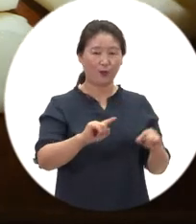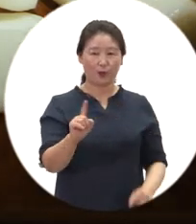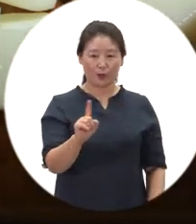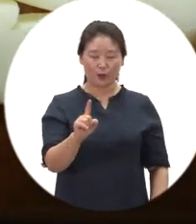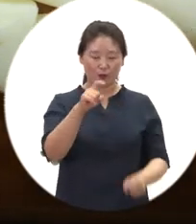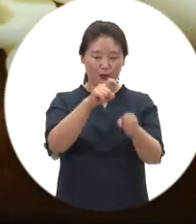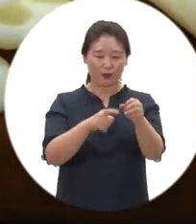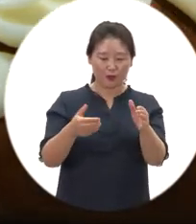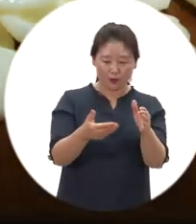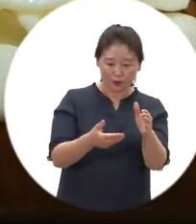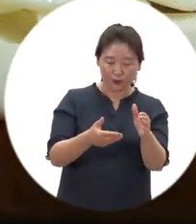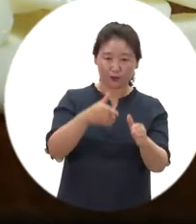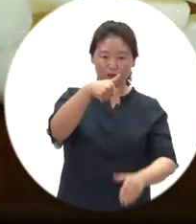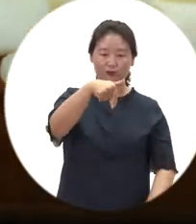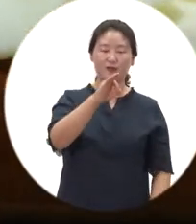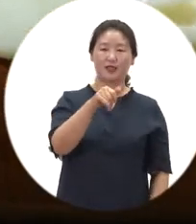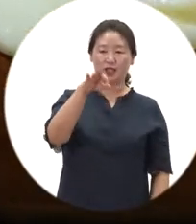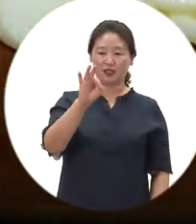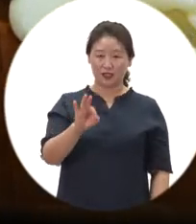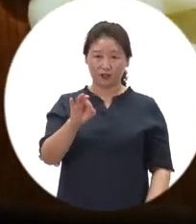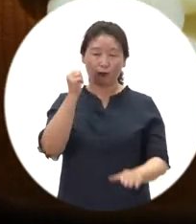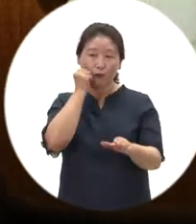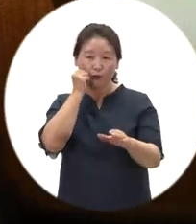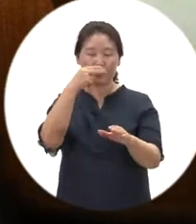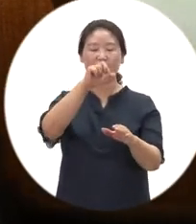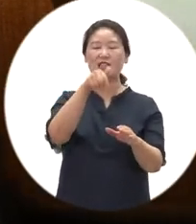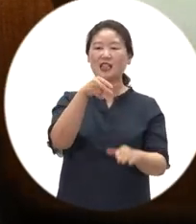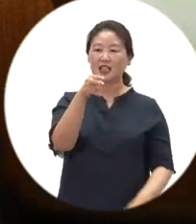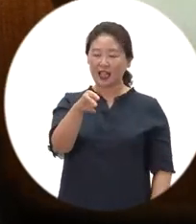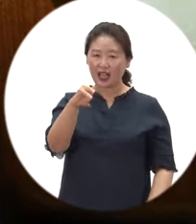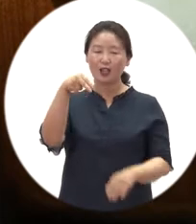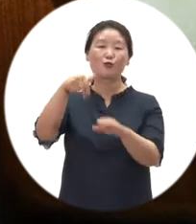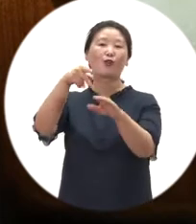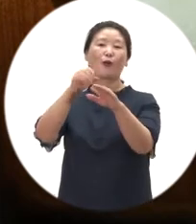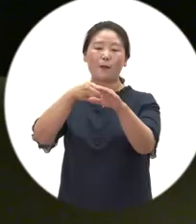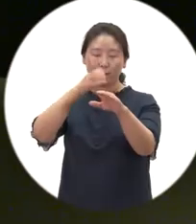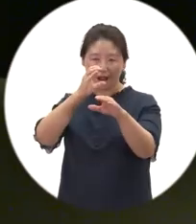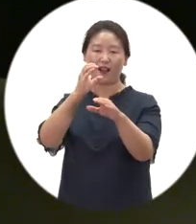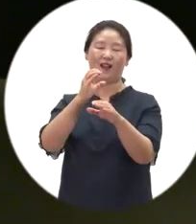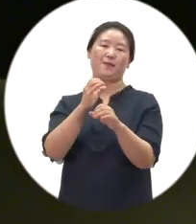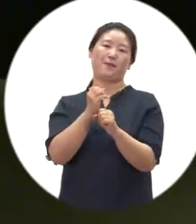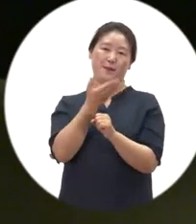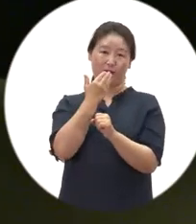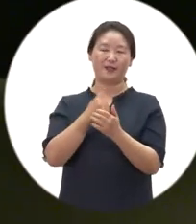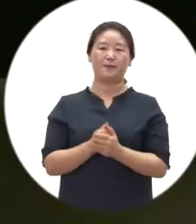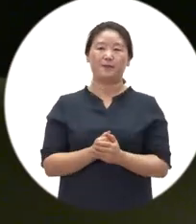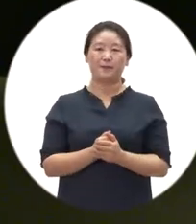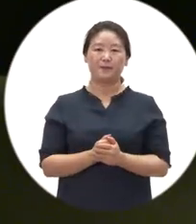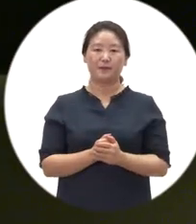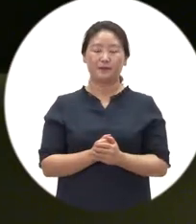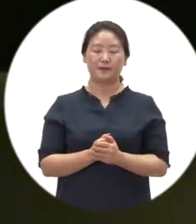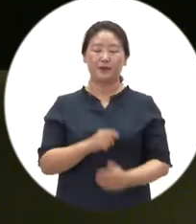대표적 음식으로는 떡국을 들수 있으며 이 밖에 강정이나 식혜, 수정과 등을 해 먹습니다. 정월 대보름은